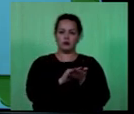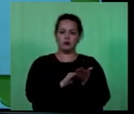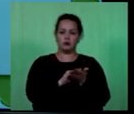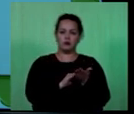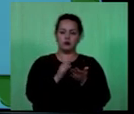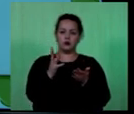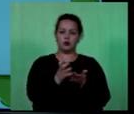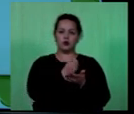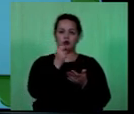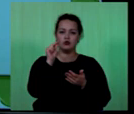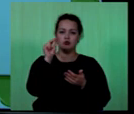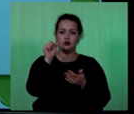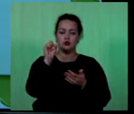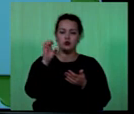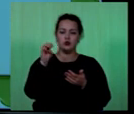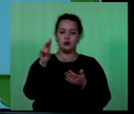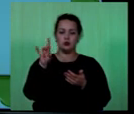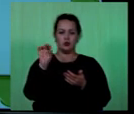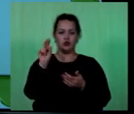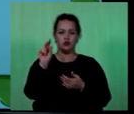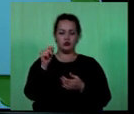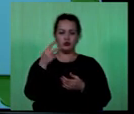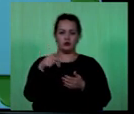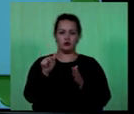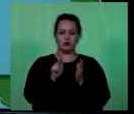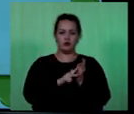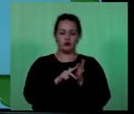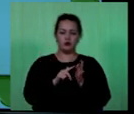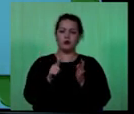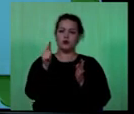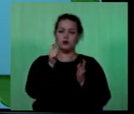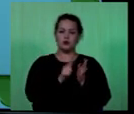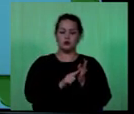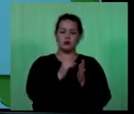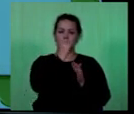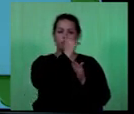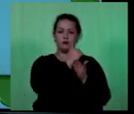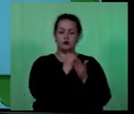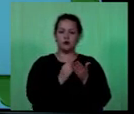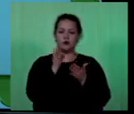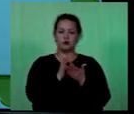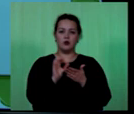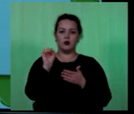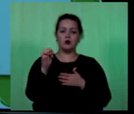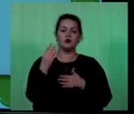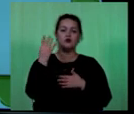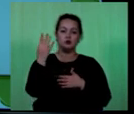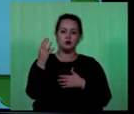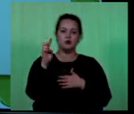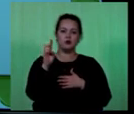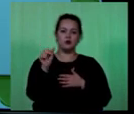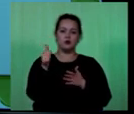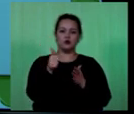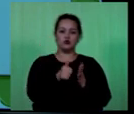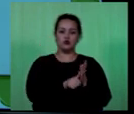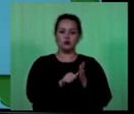найди частные чисел 28 и 7 варианта ответа a4 b6